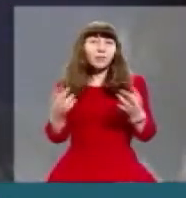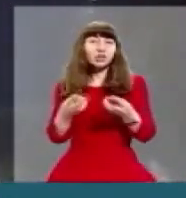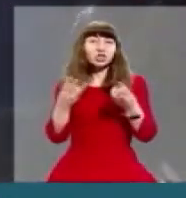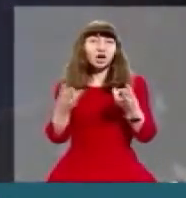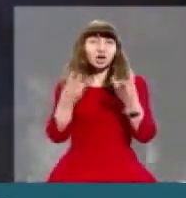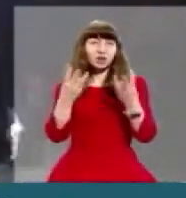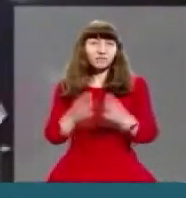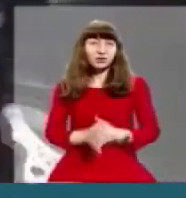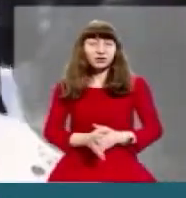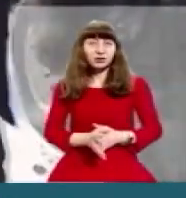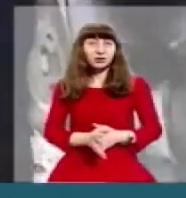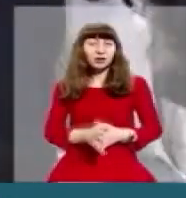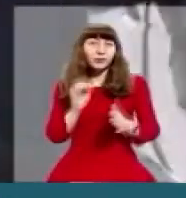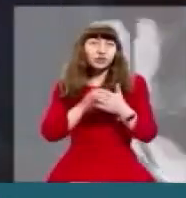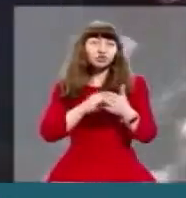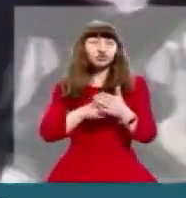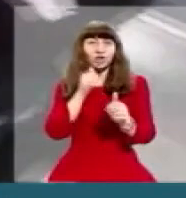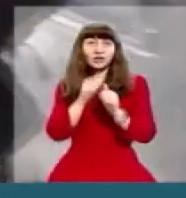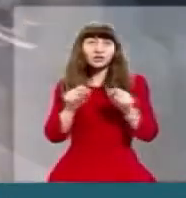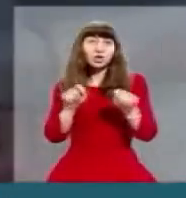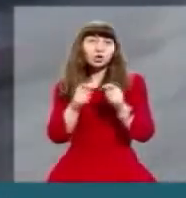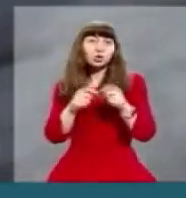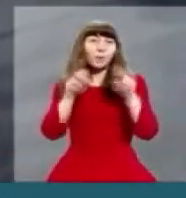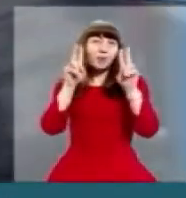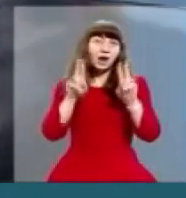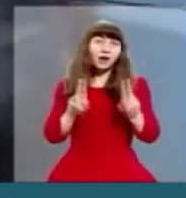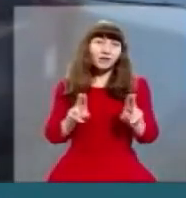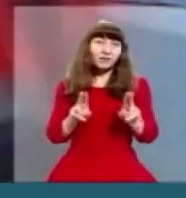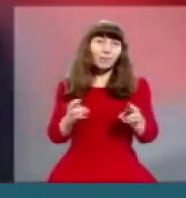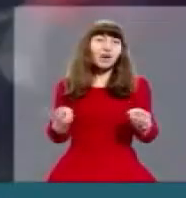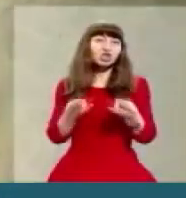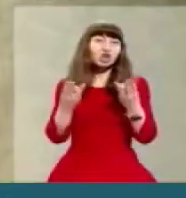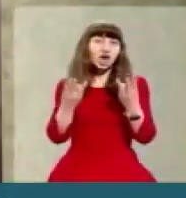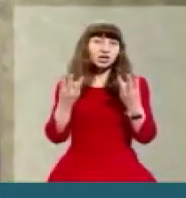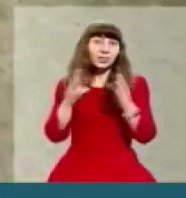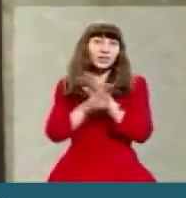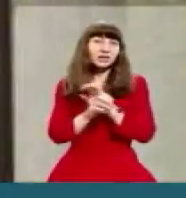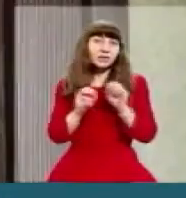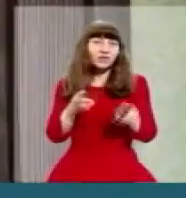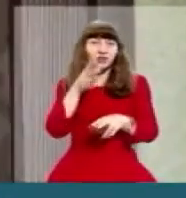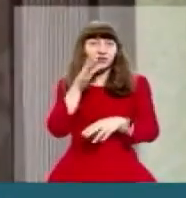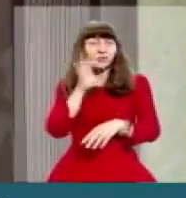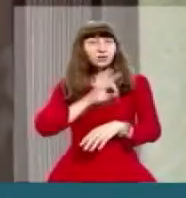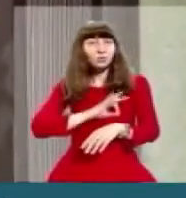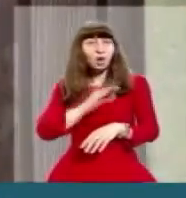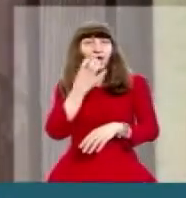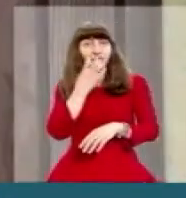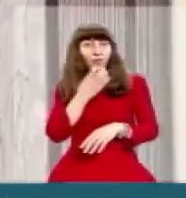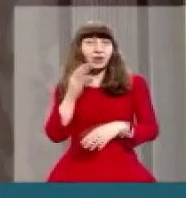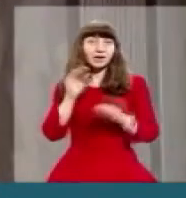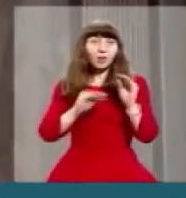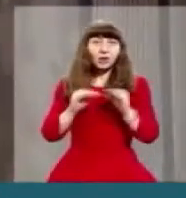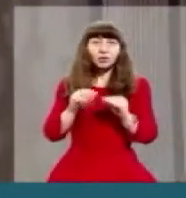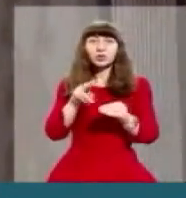жилых домах. Причинами чаще всего становятся грубые нарушения правил пожарной безопасности при эксплуатации отопительных систем и